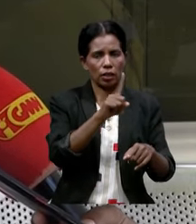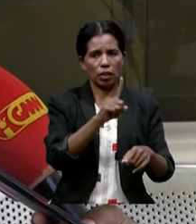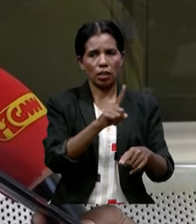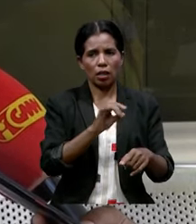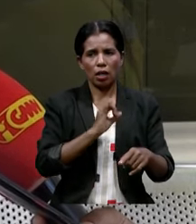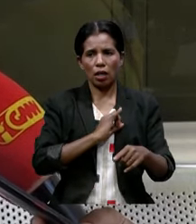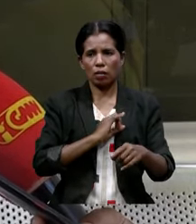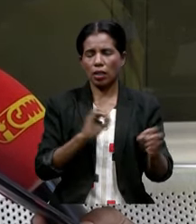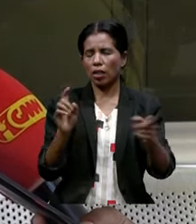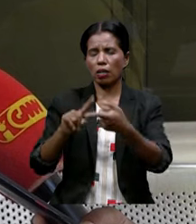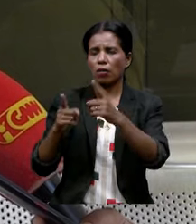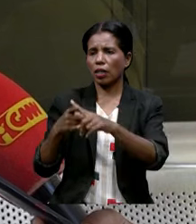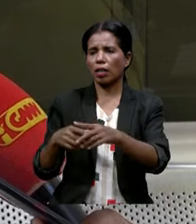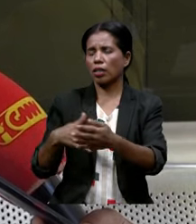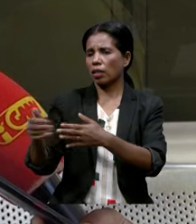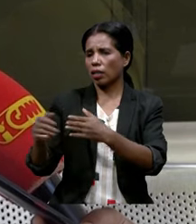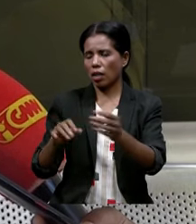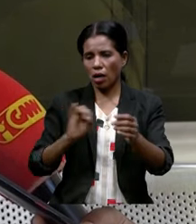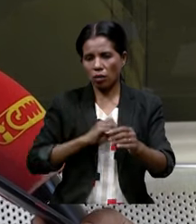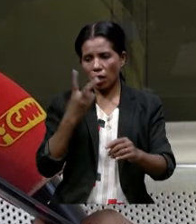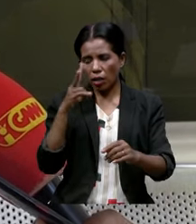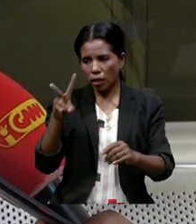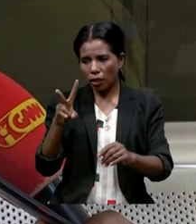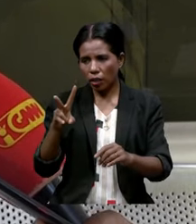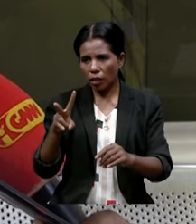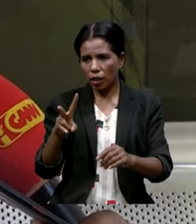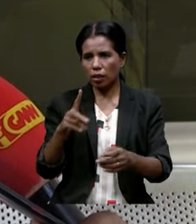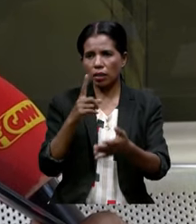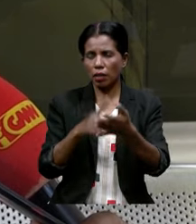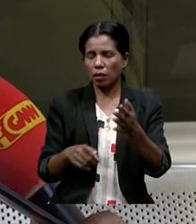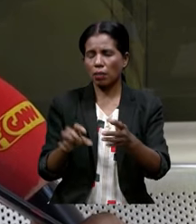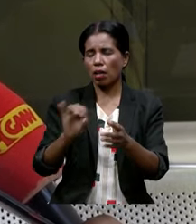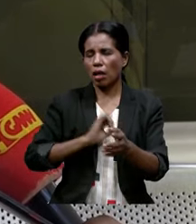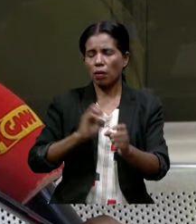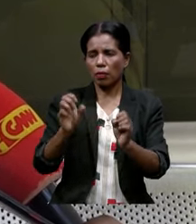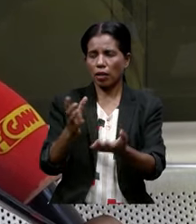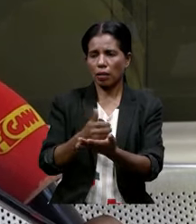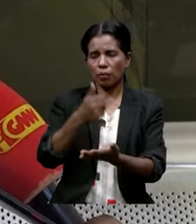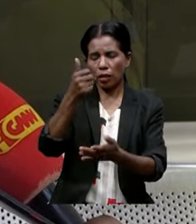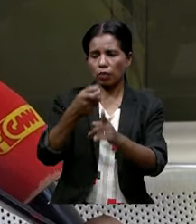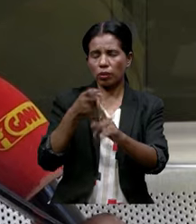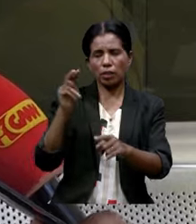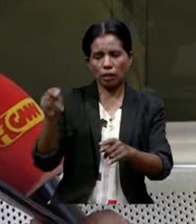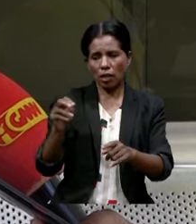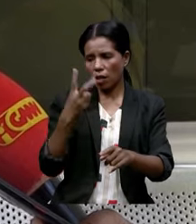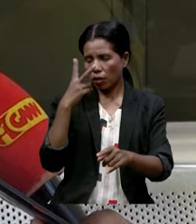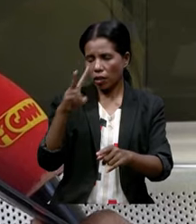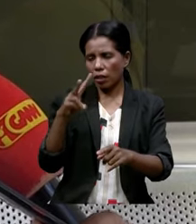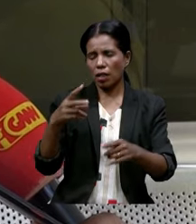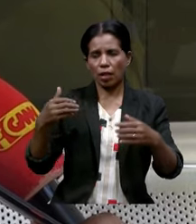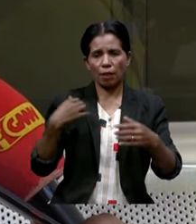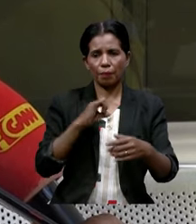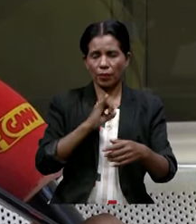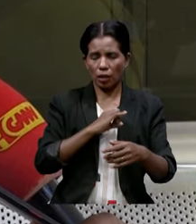liga arbiru de it. Hau hare ba ni nianye saida makau bel manahu sinia. Hau kando hau mananti ana saida